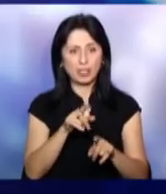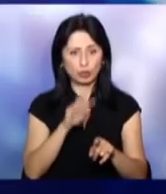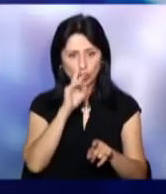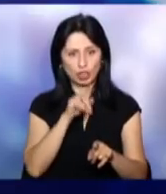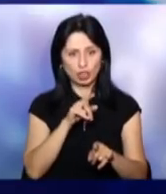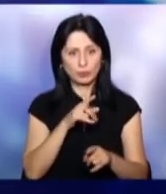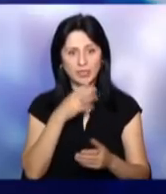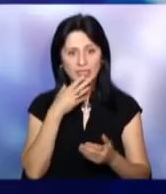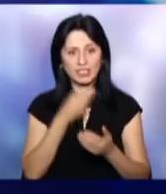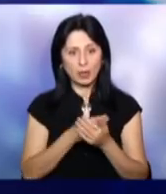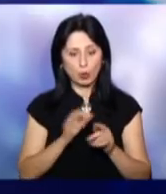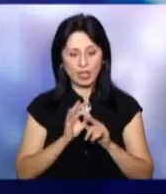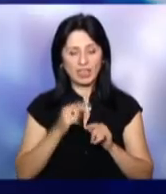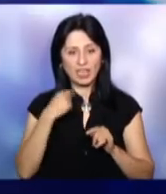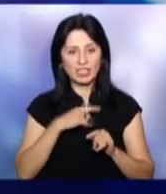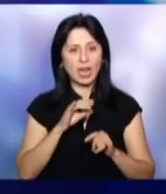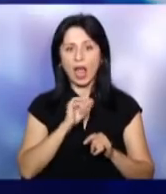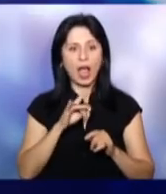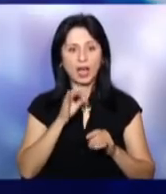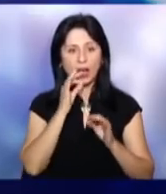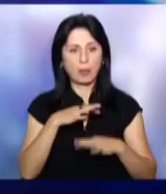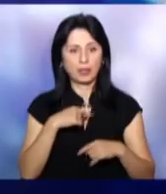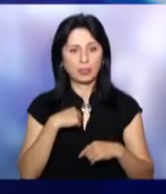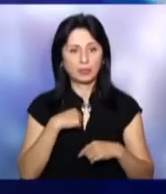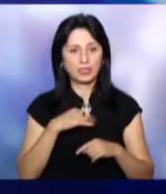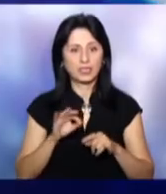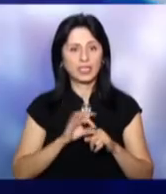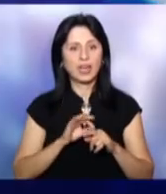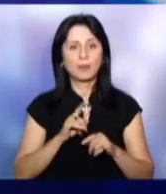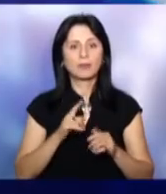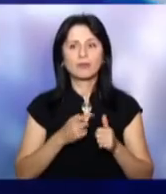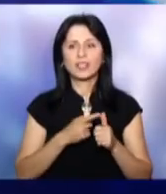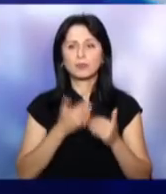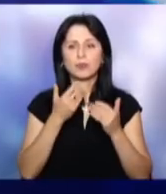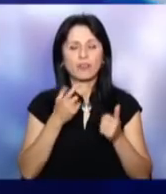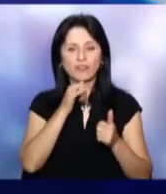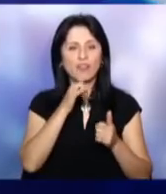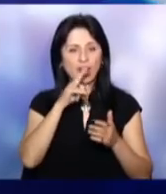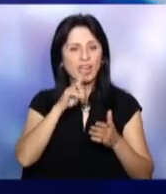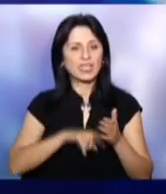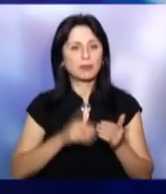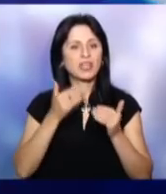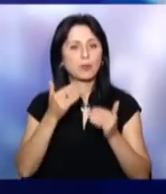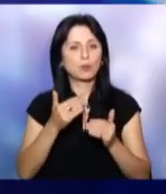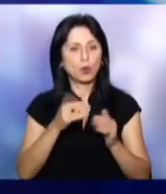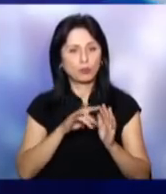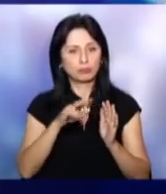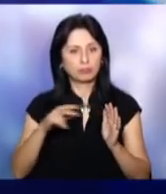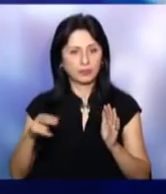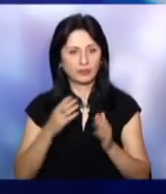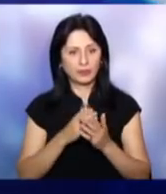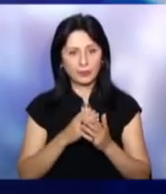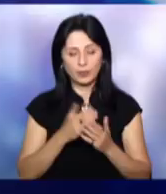შეცდომა, საკუთარი ნერვული სისტემა არ გაპატიებს. ერთგვარად რელიგიური ფრაზის ინტერპრეტაციასაც კი